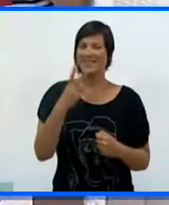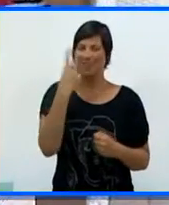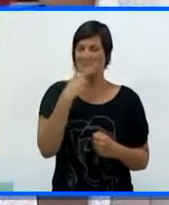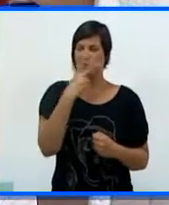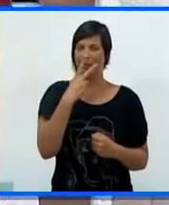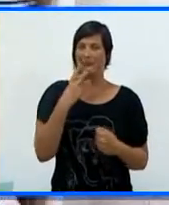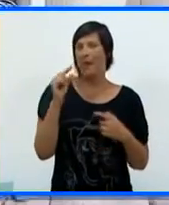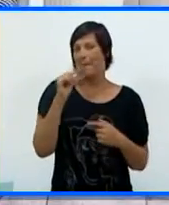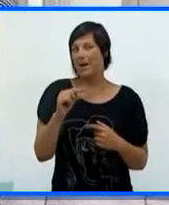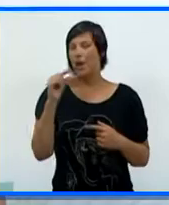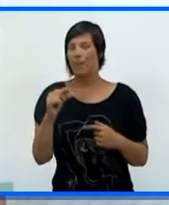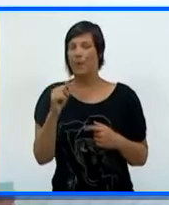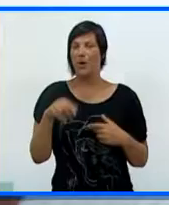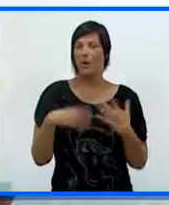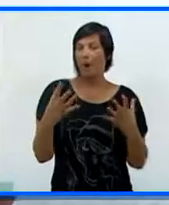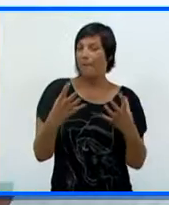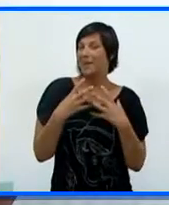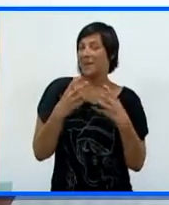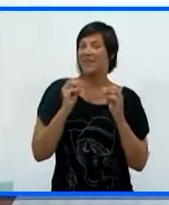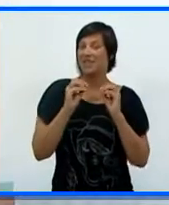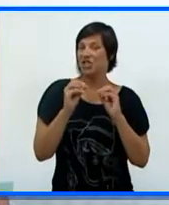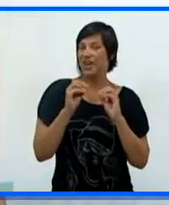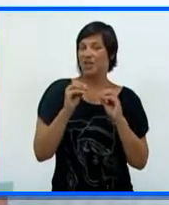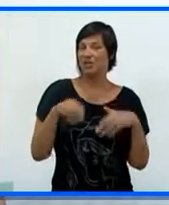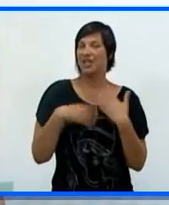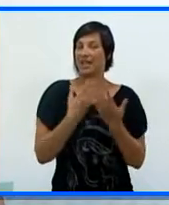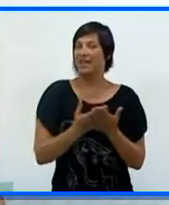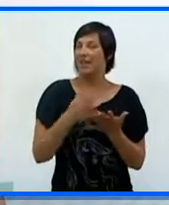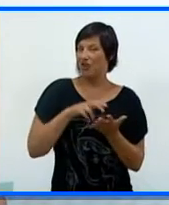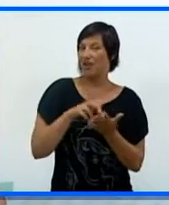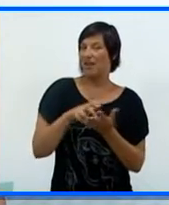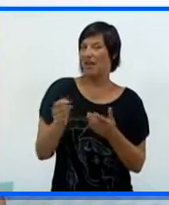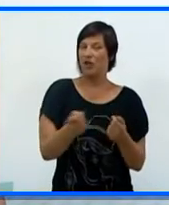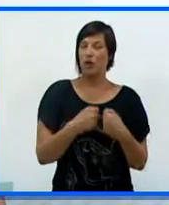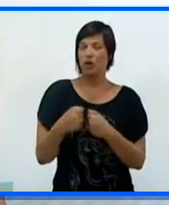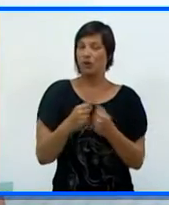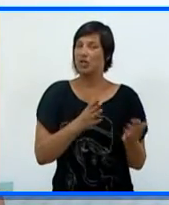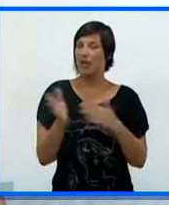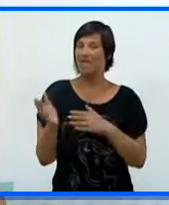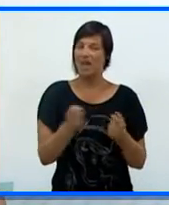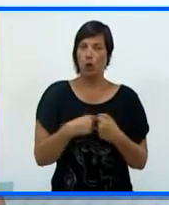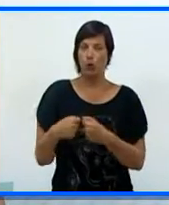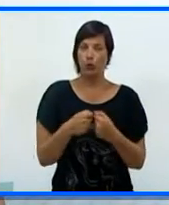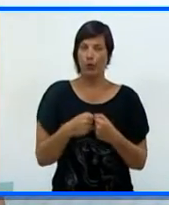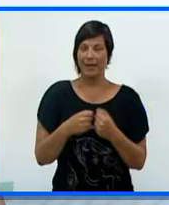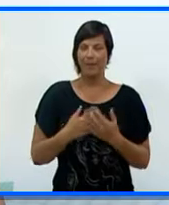nisam razumjela, a onda malo pomalo to prihvatiš, naučiš i tako je krenulo i druženje s njima van